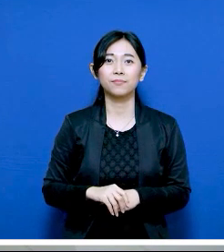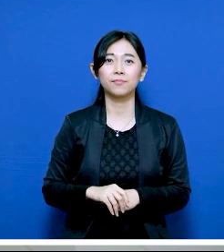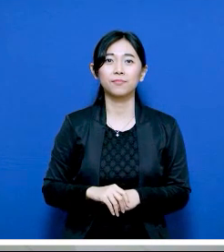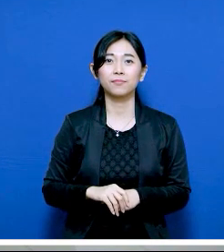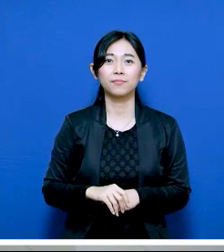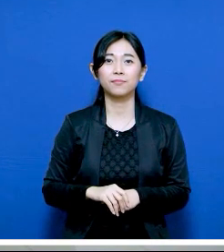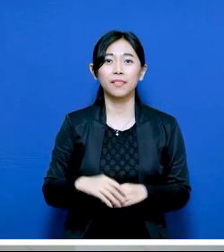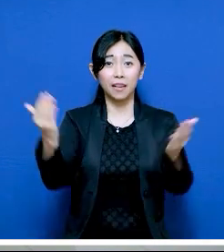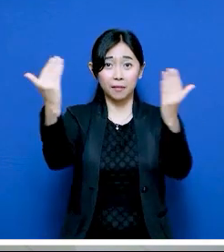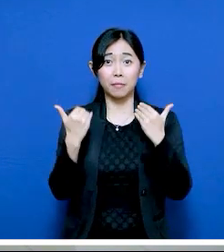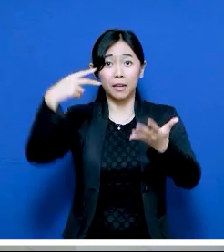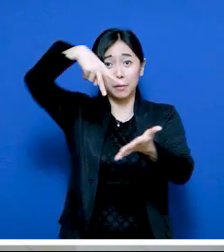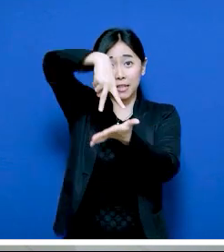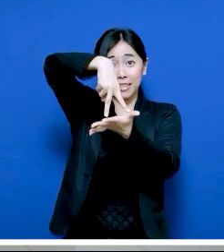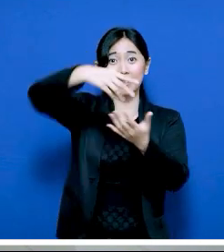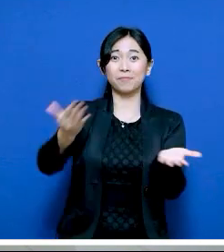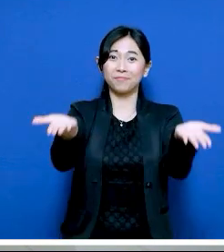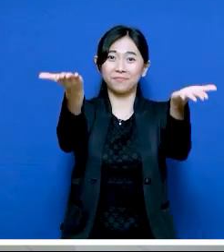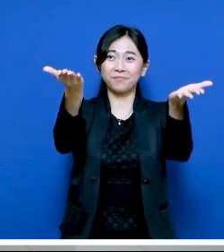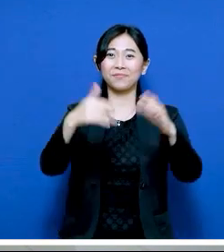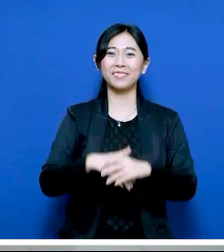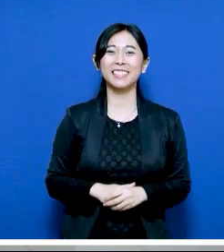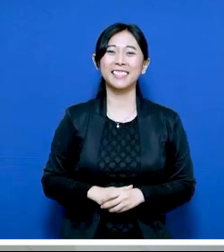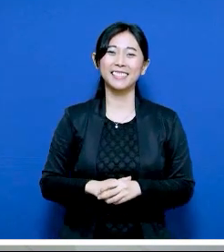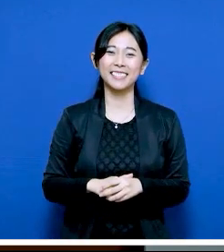Mari kita berdiri.